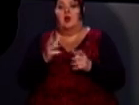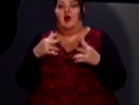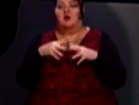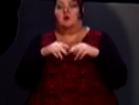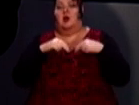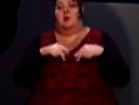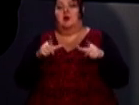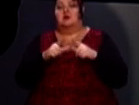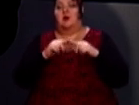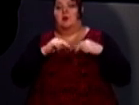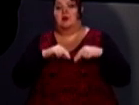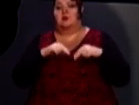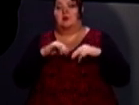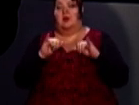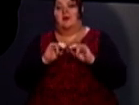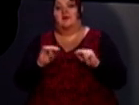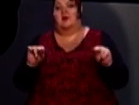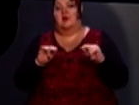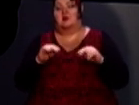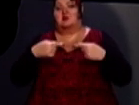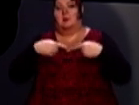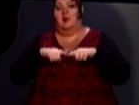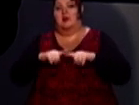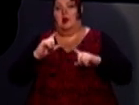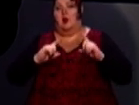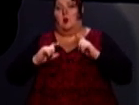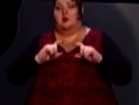співпраці з працівниками і викладачами техуніверситету.